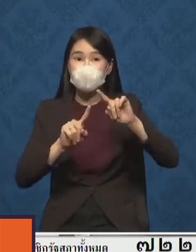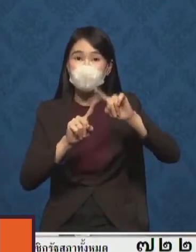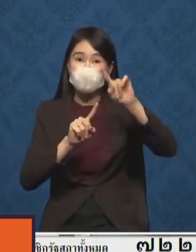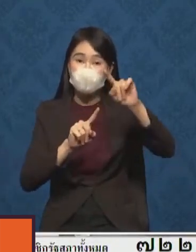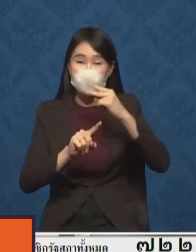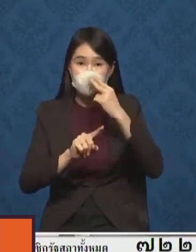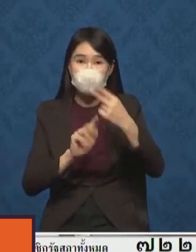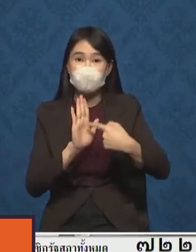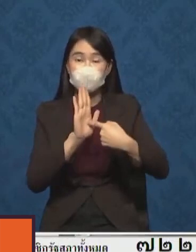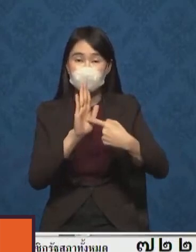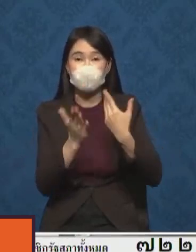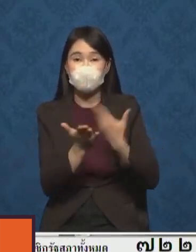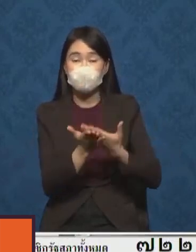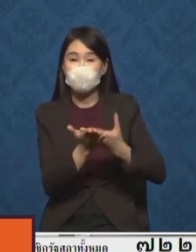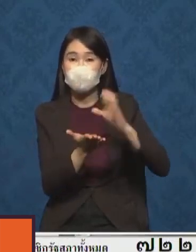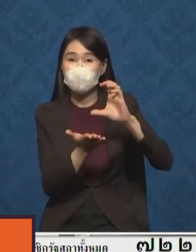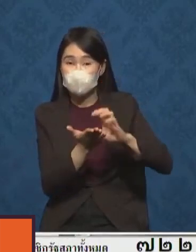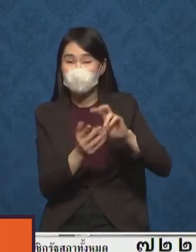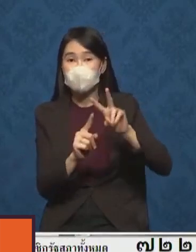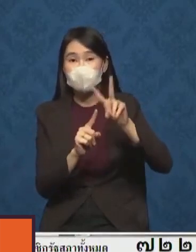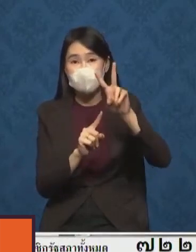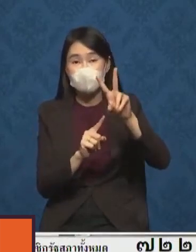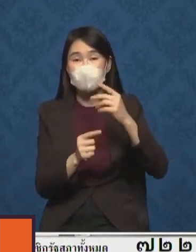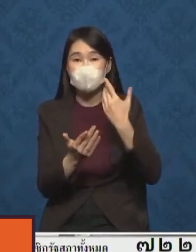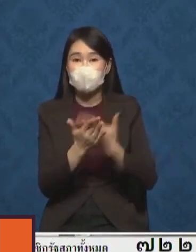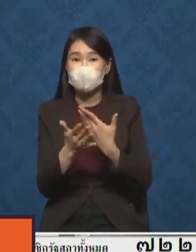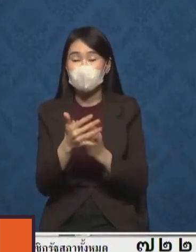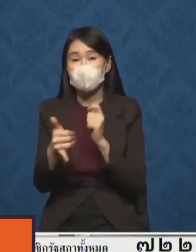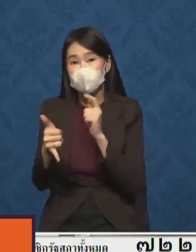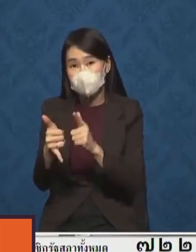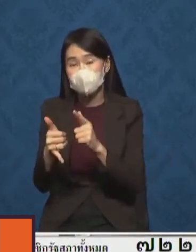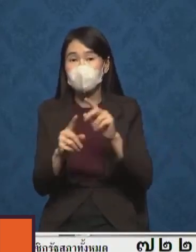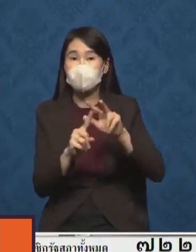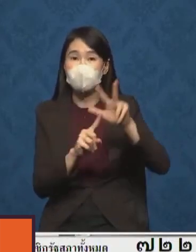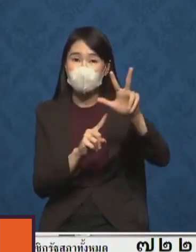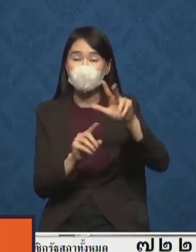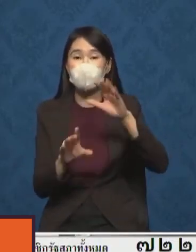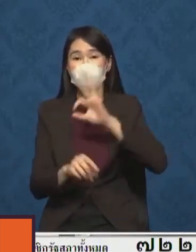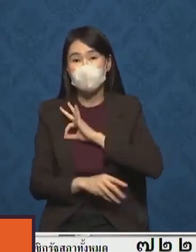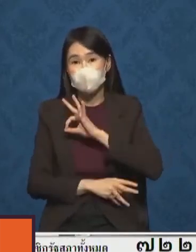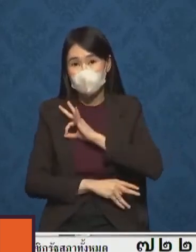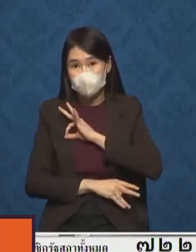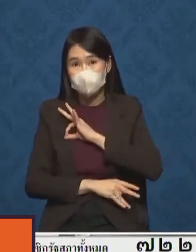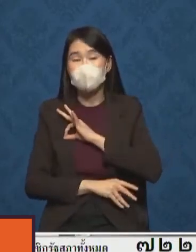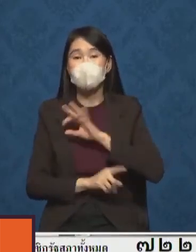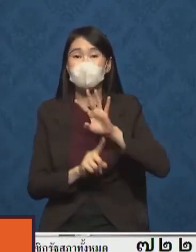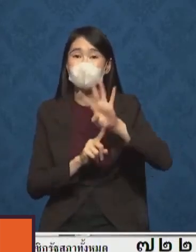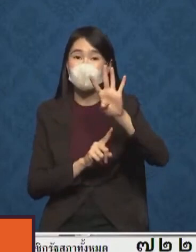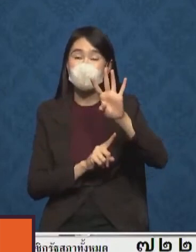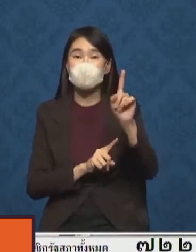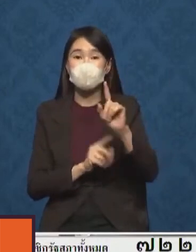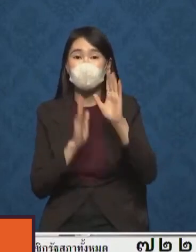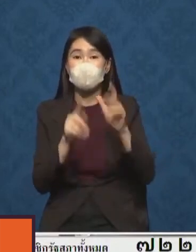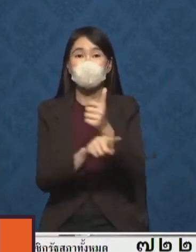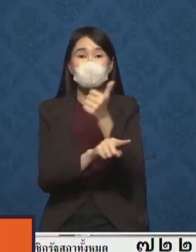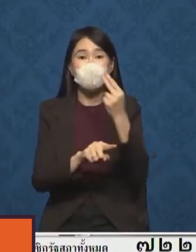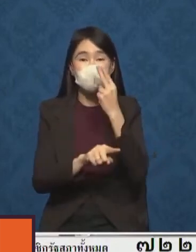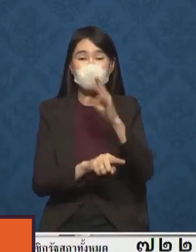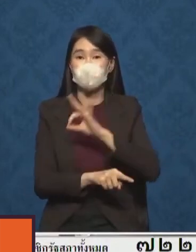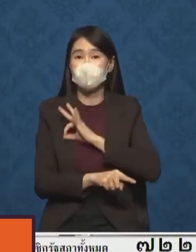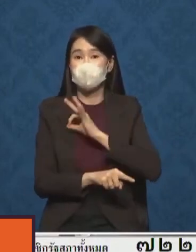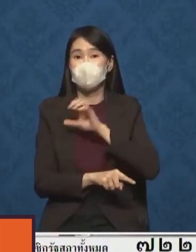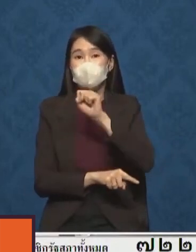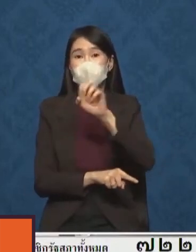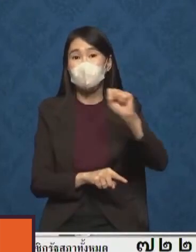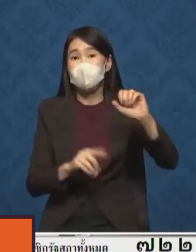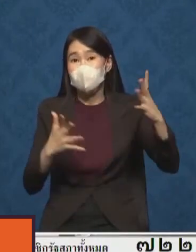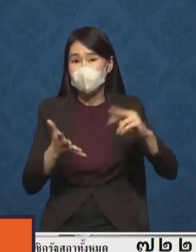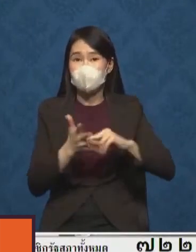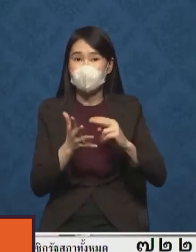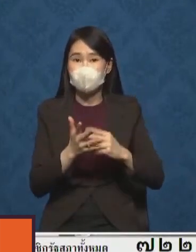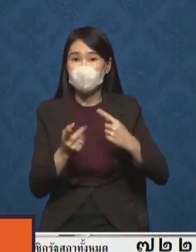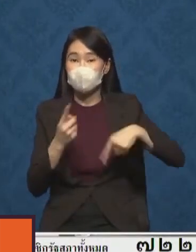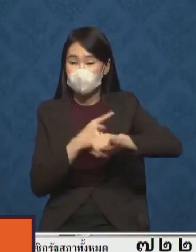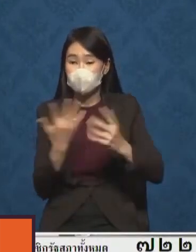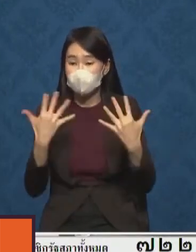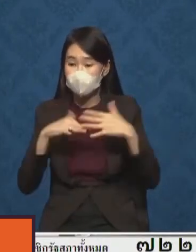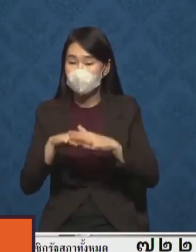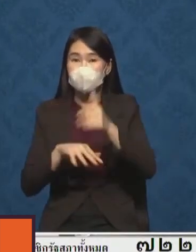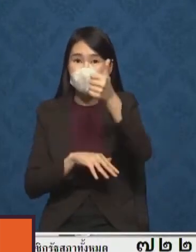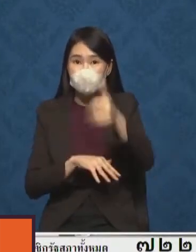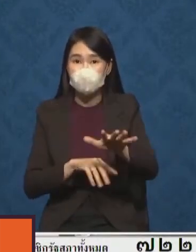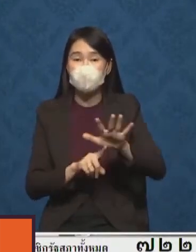ต